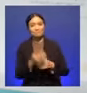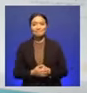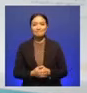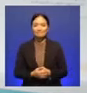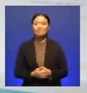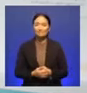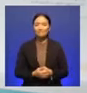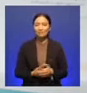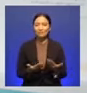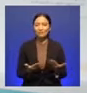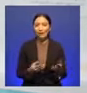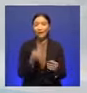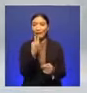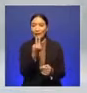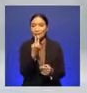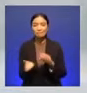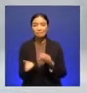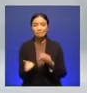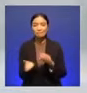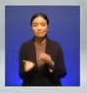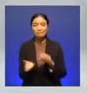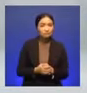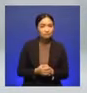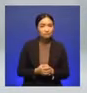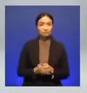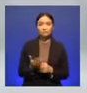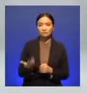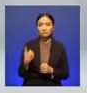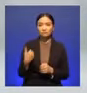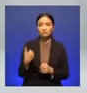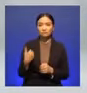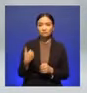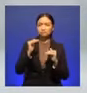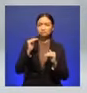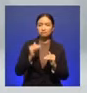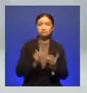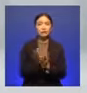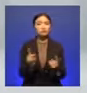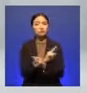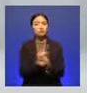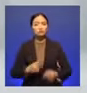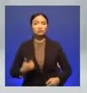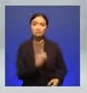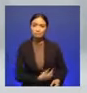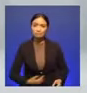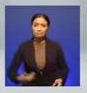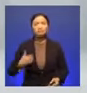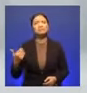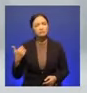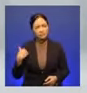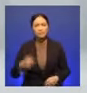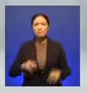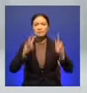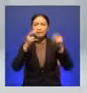ขยายให้เราเห็นเพิ่มเติมว่าในส่วนของความเหลื่อมล้ำด้านสังคมและสุขภาพยังมีประเด็นใ